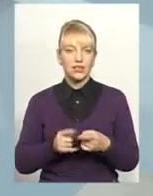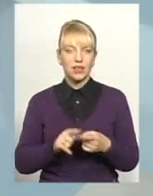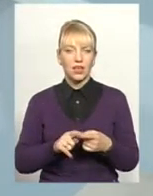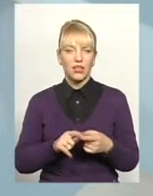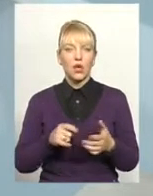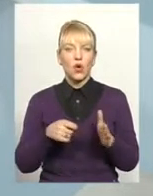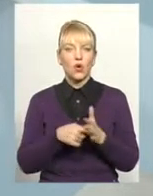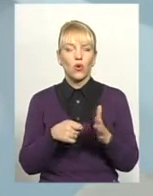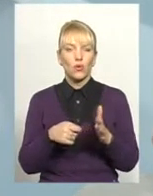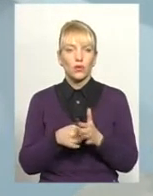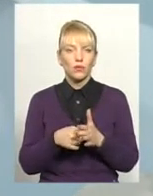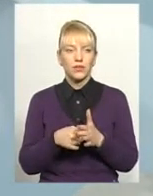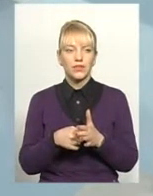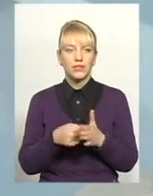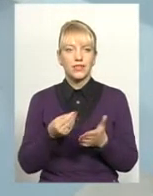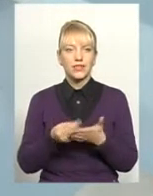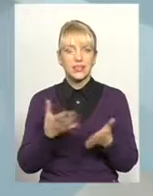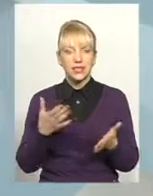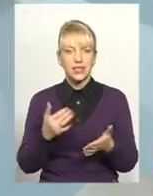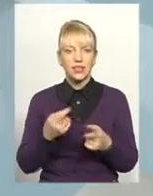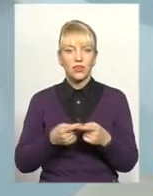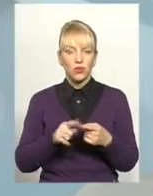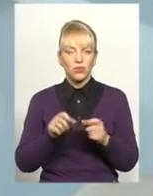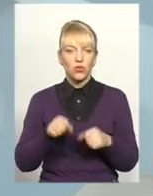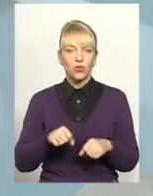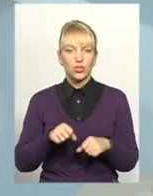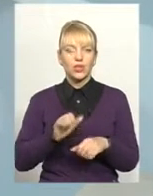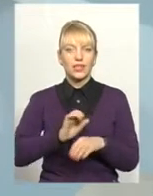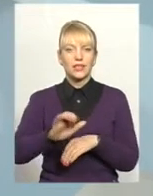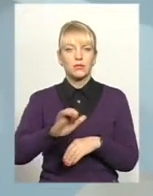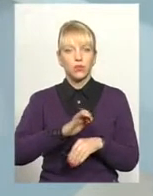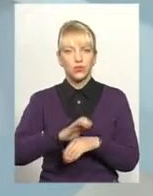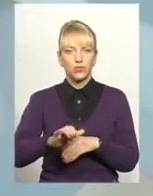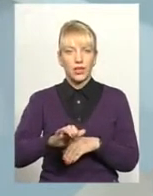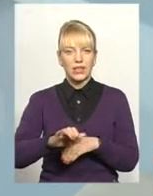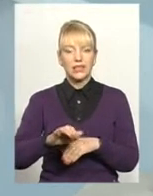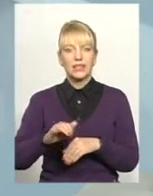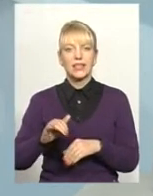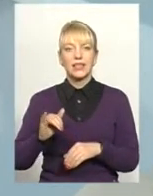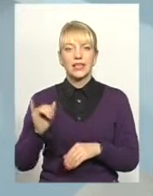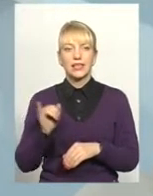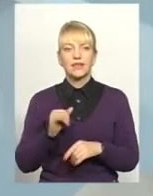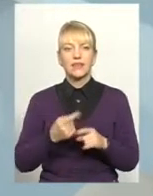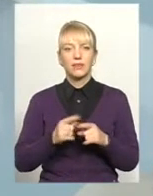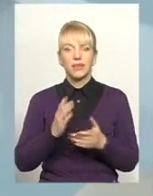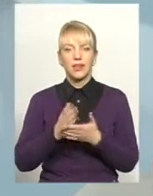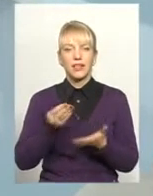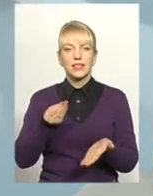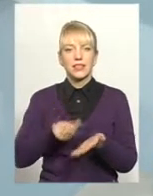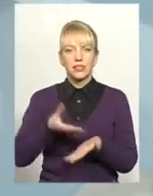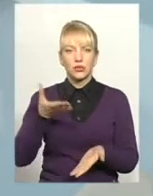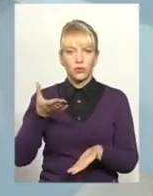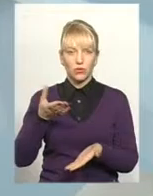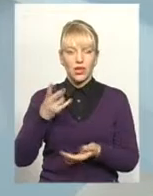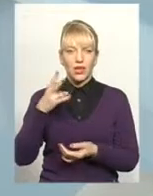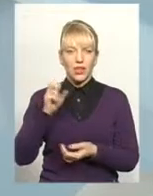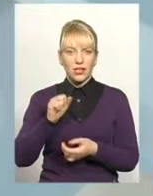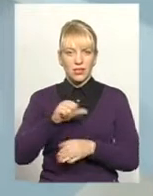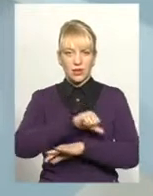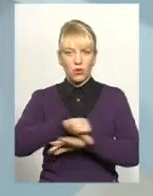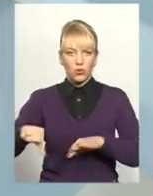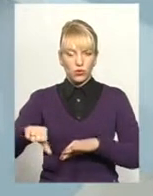дуже цінний, значить, він, його можна експортувати, і він має високу ціну за